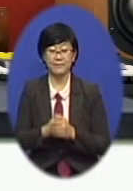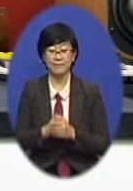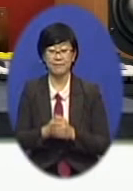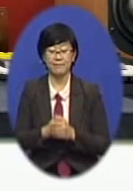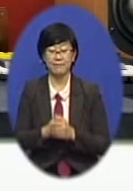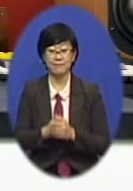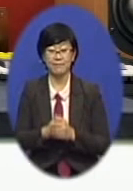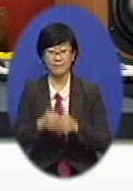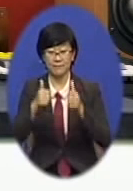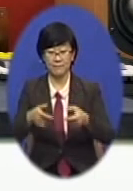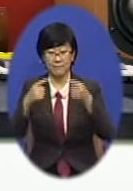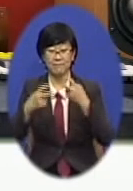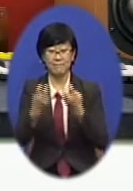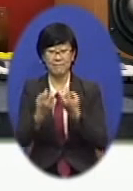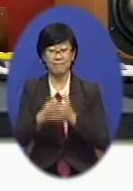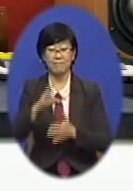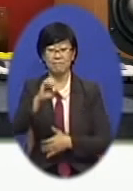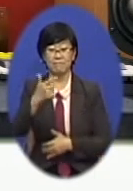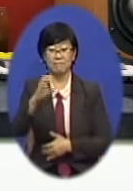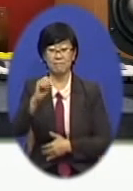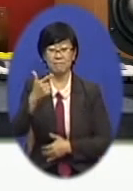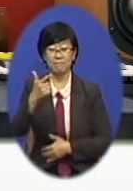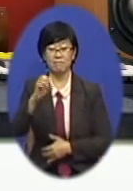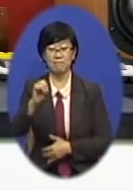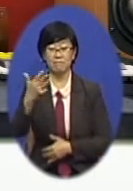자, ARS